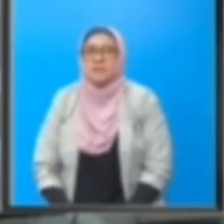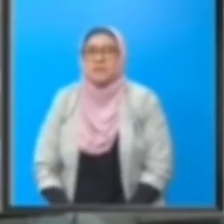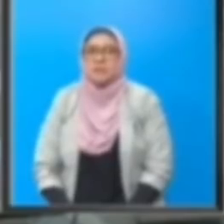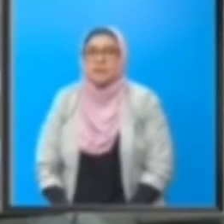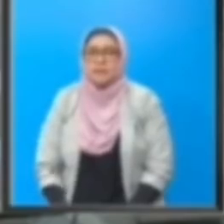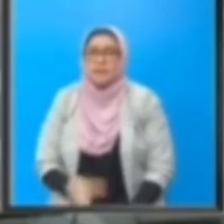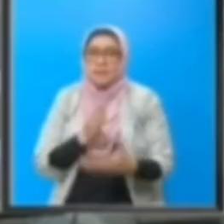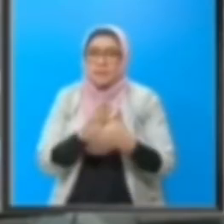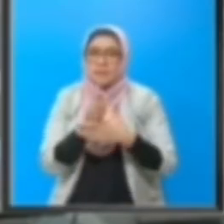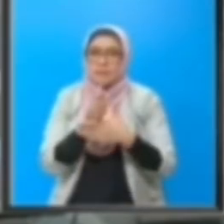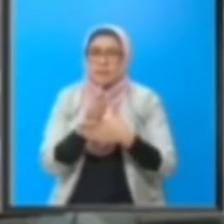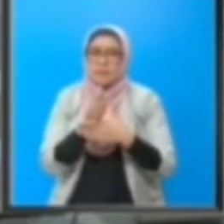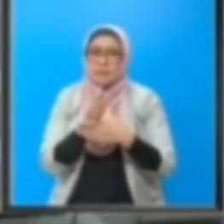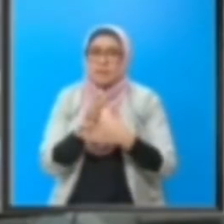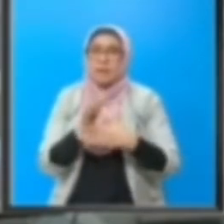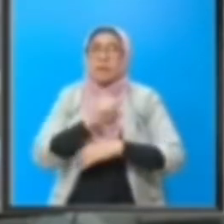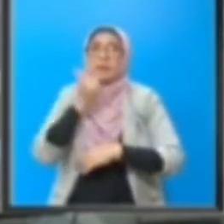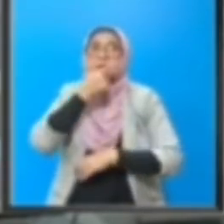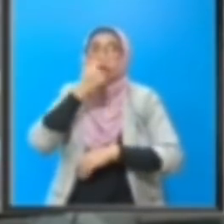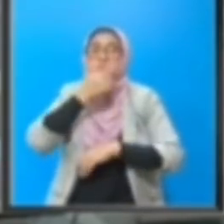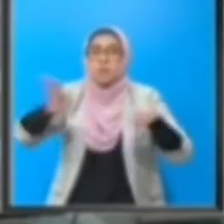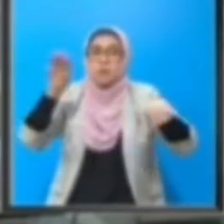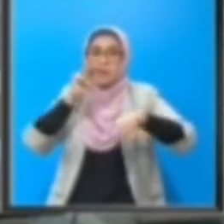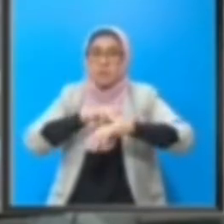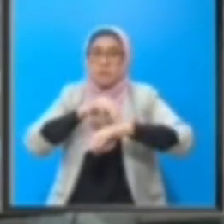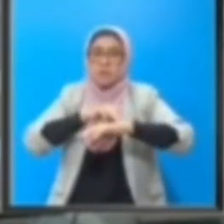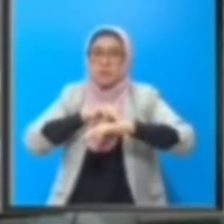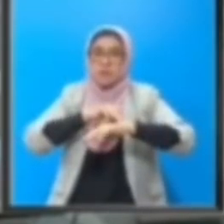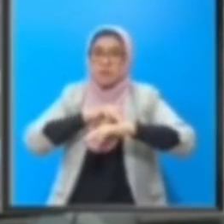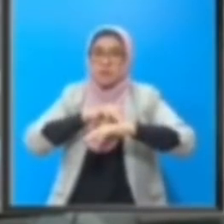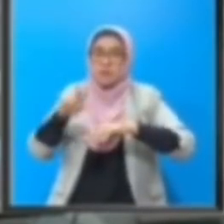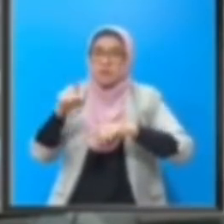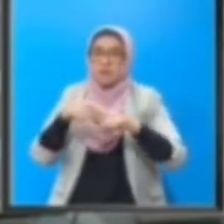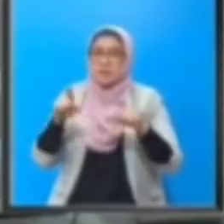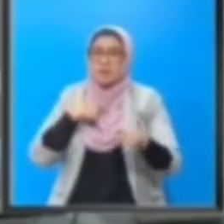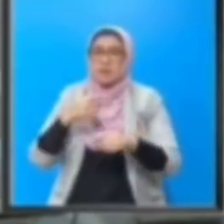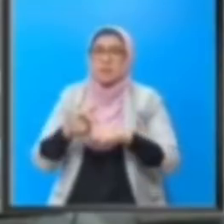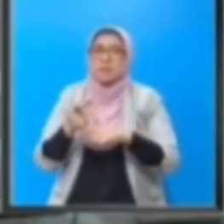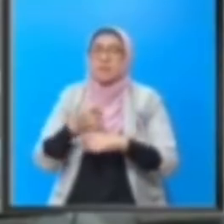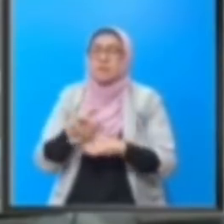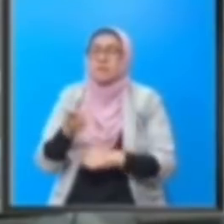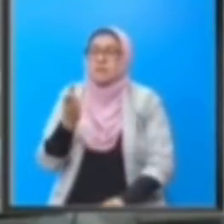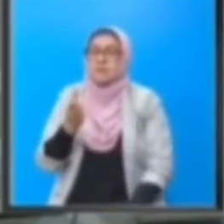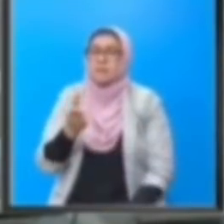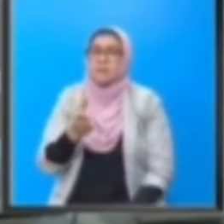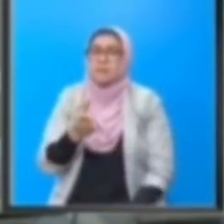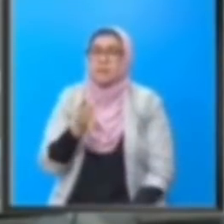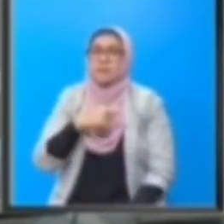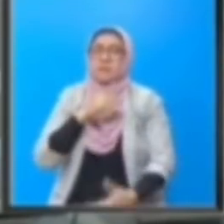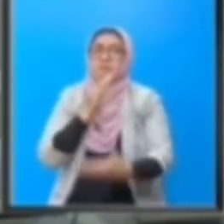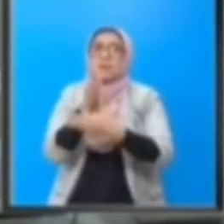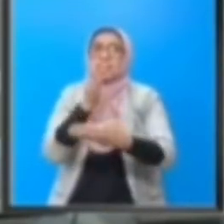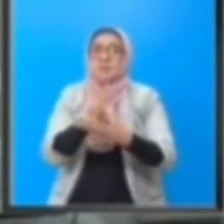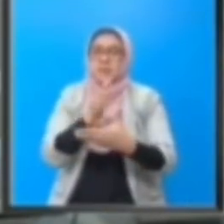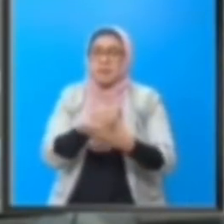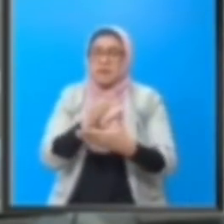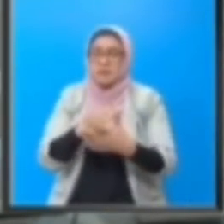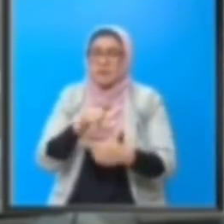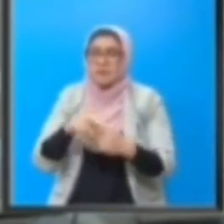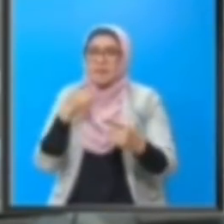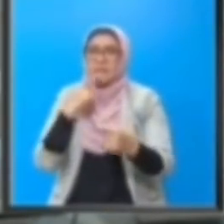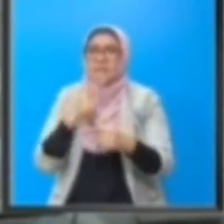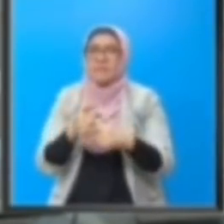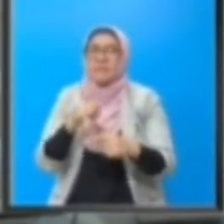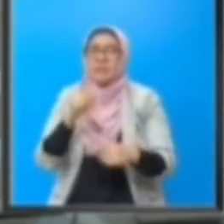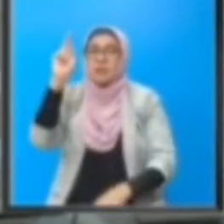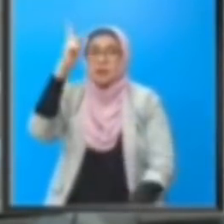Tuan Yang Dipertua, saya tak mau buang masa sebab kita Tuan Yang Dipertua, apa dia Kuantan apa ke mana Tuan Yang Dipertua,